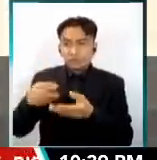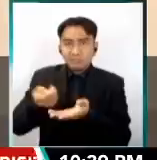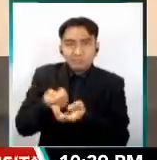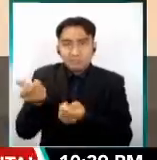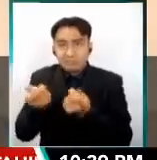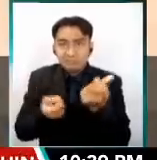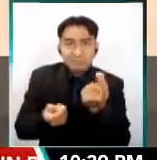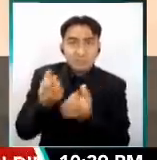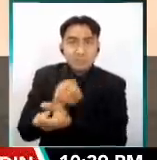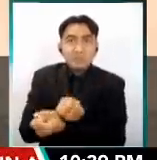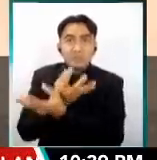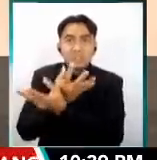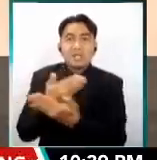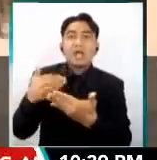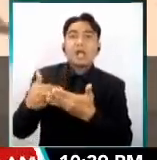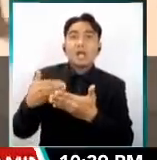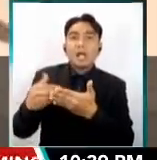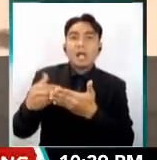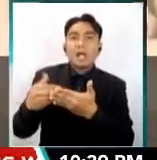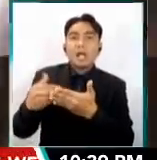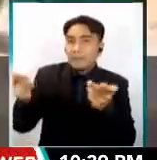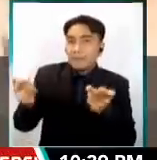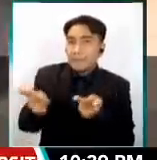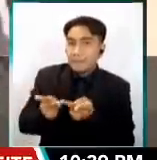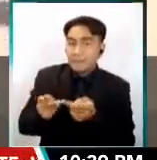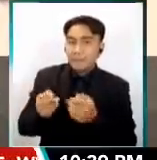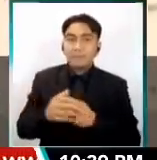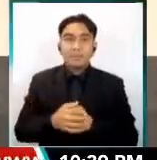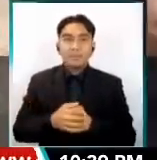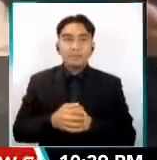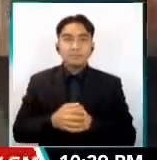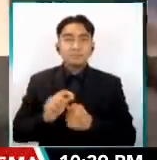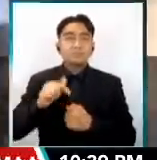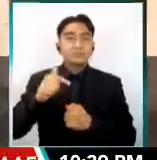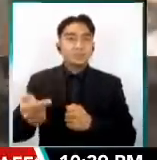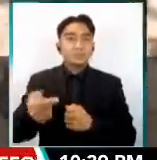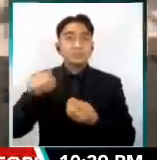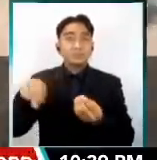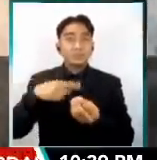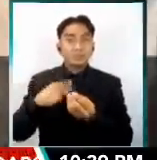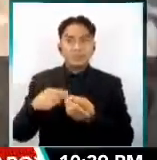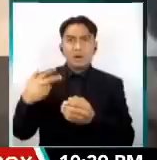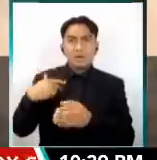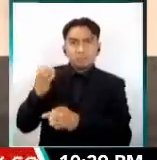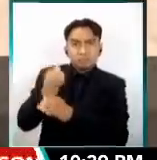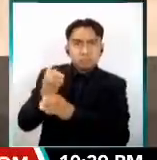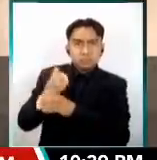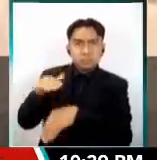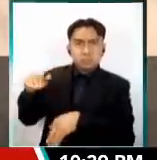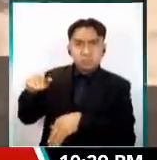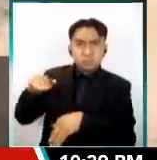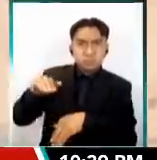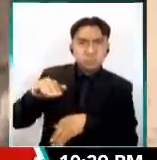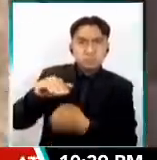sa kanilang pwesto. Kasunod niya, nasabugan din ng bomba ang ambulansyang may dala sa labi ng